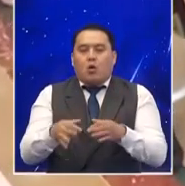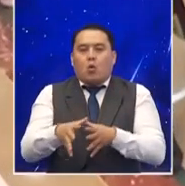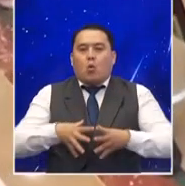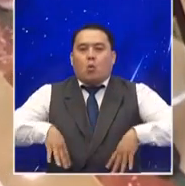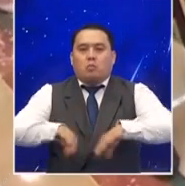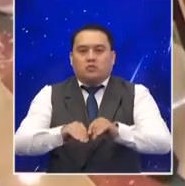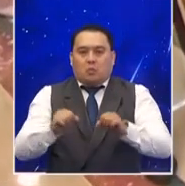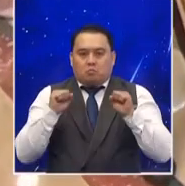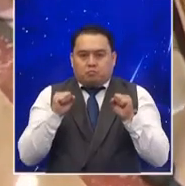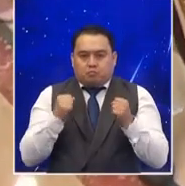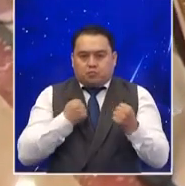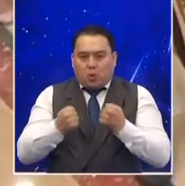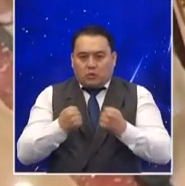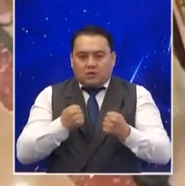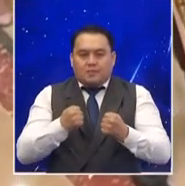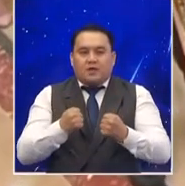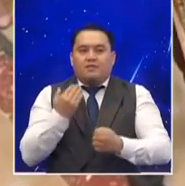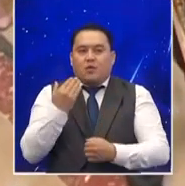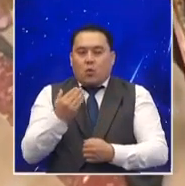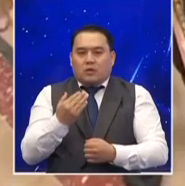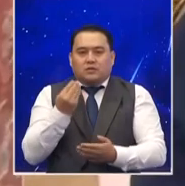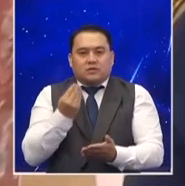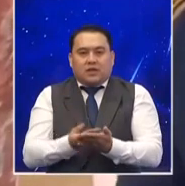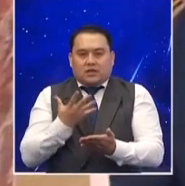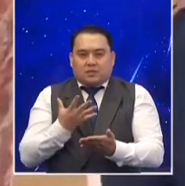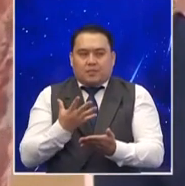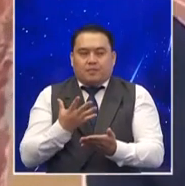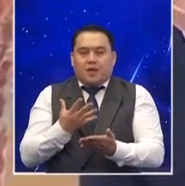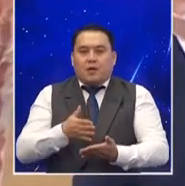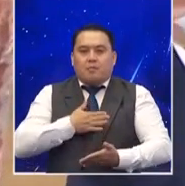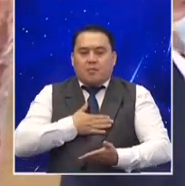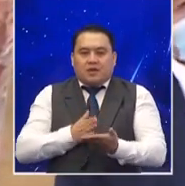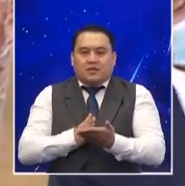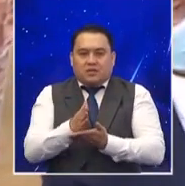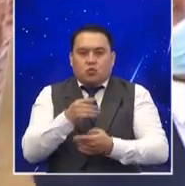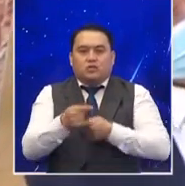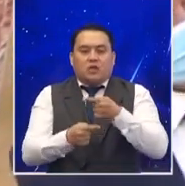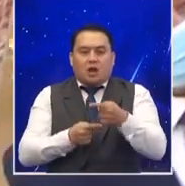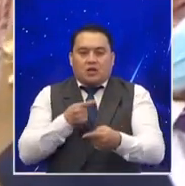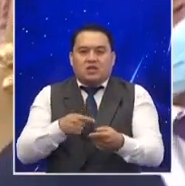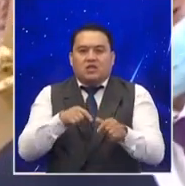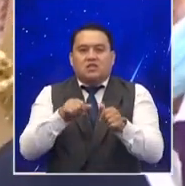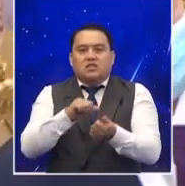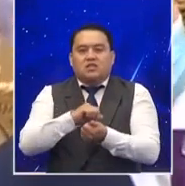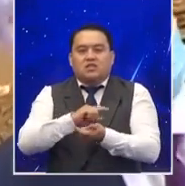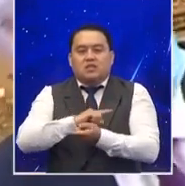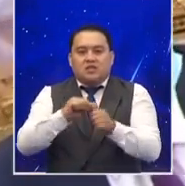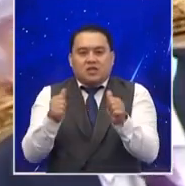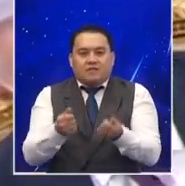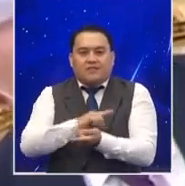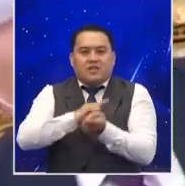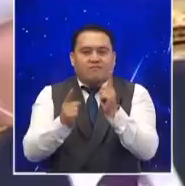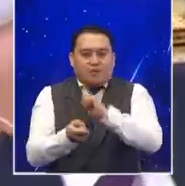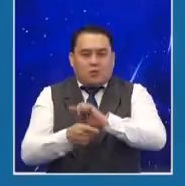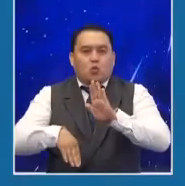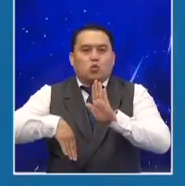общество с прочными устоями и прогрессивными ценностями. Мы идем дорогой последовательных реформ и качественных